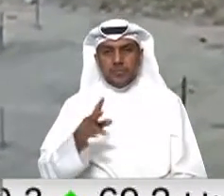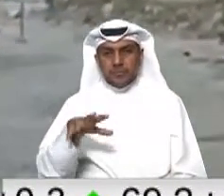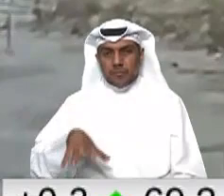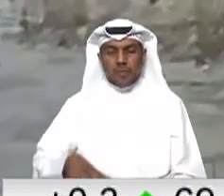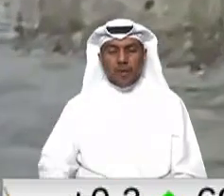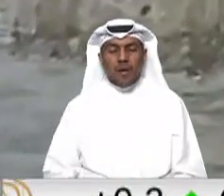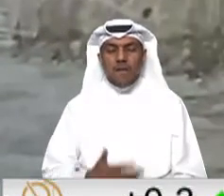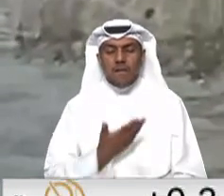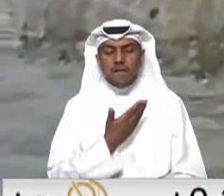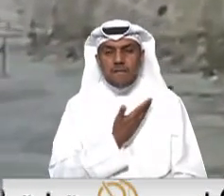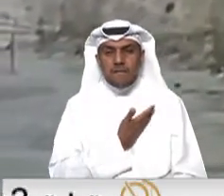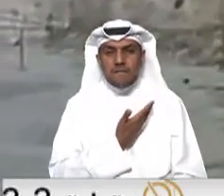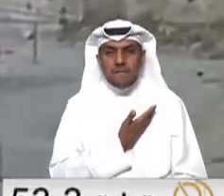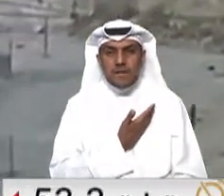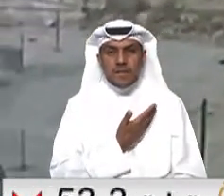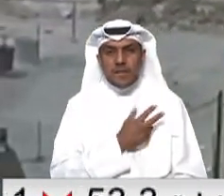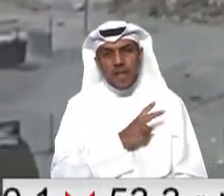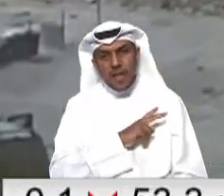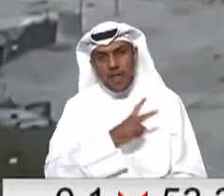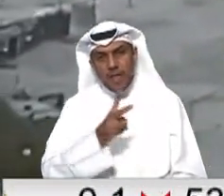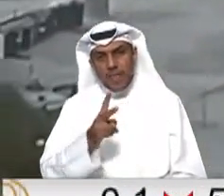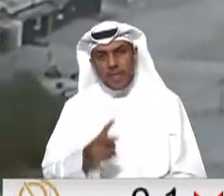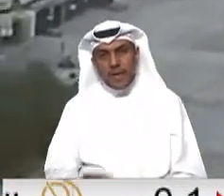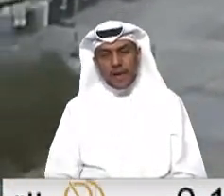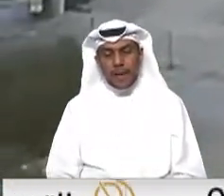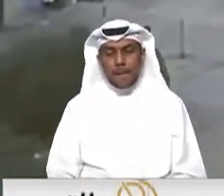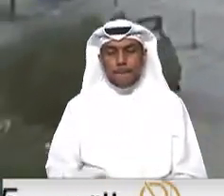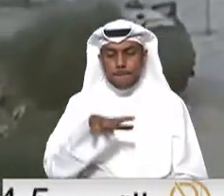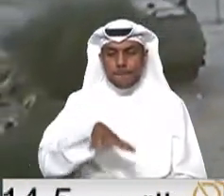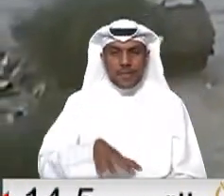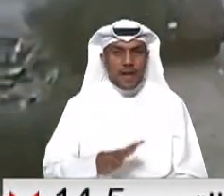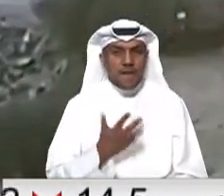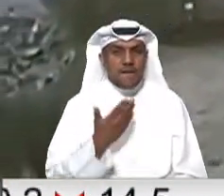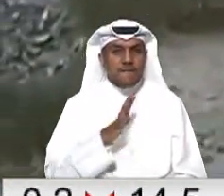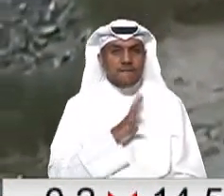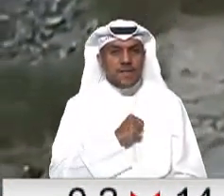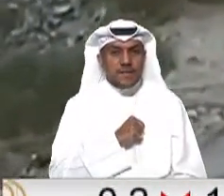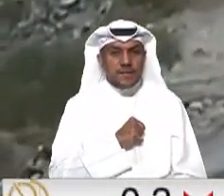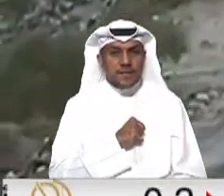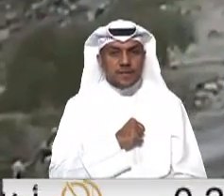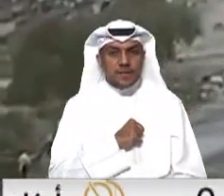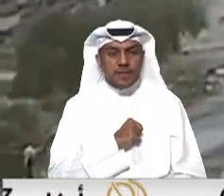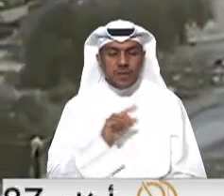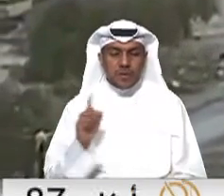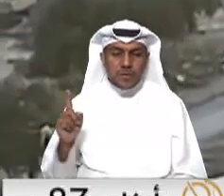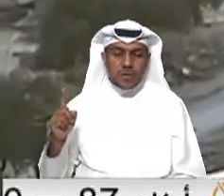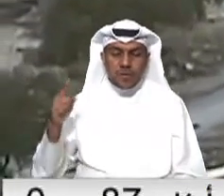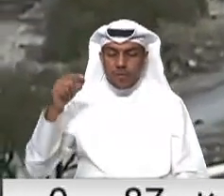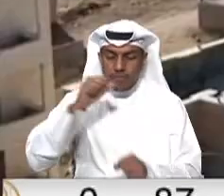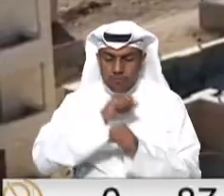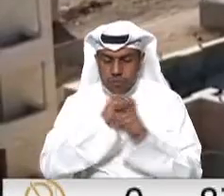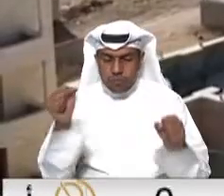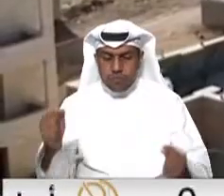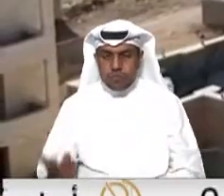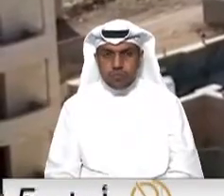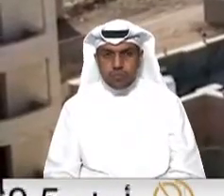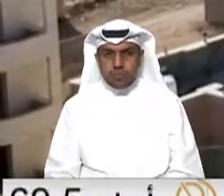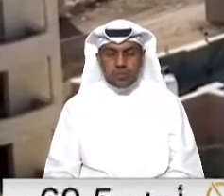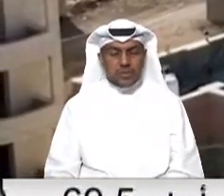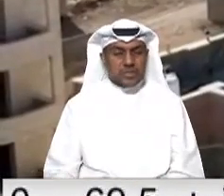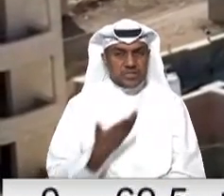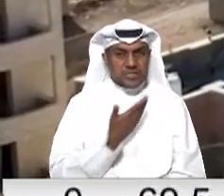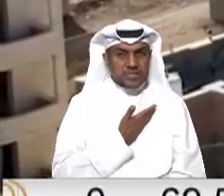استهدفت مسيرة إسرائيلية مخيم جنين بصاروخ، وذلك عقب اقتحام قوات من